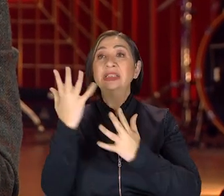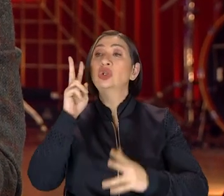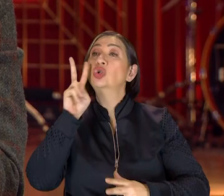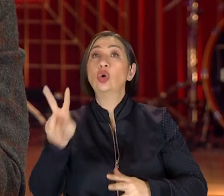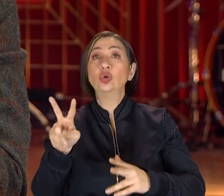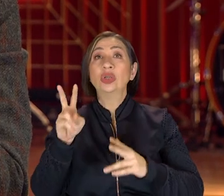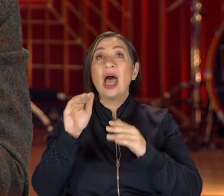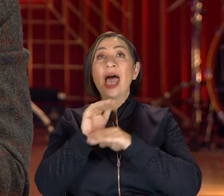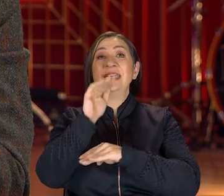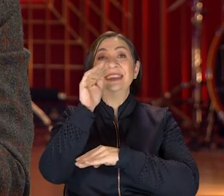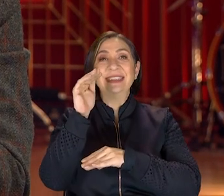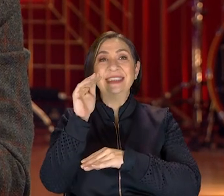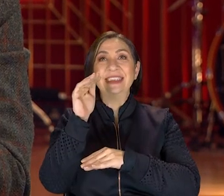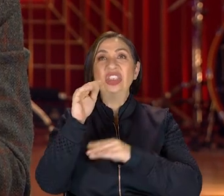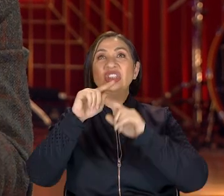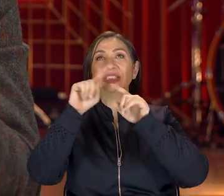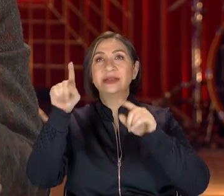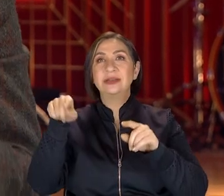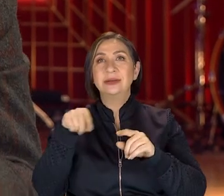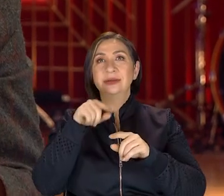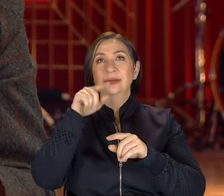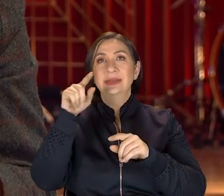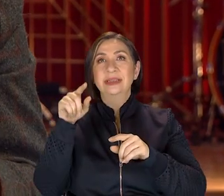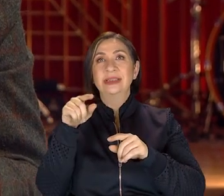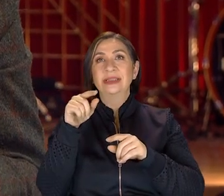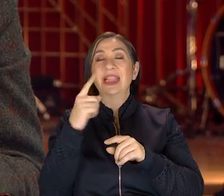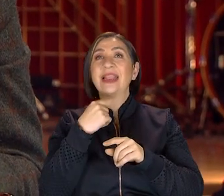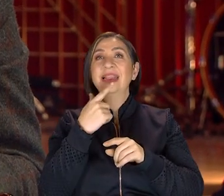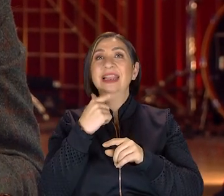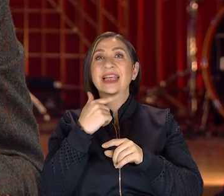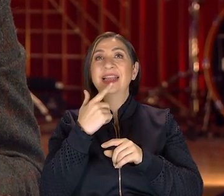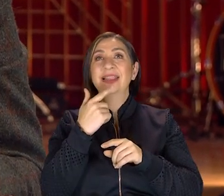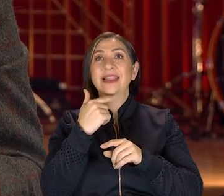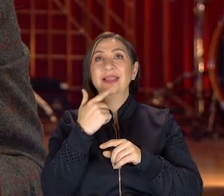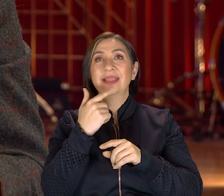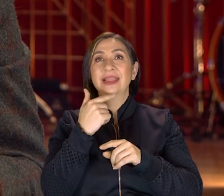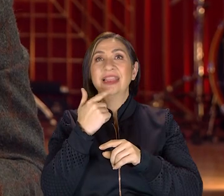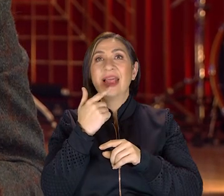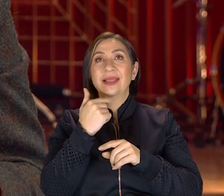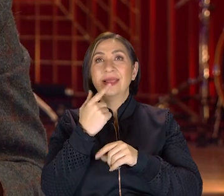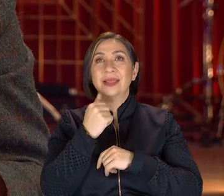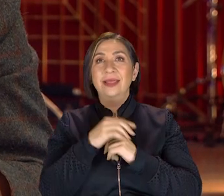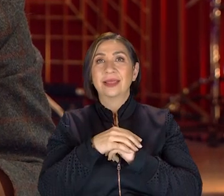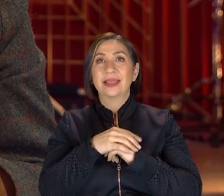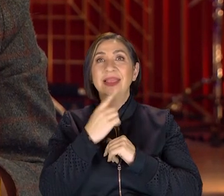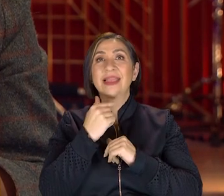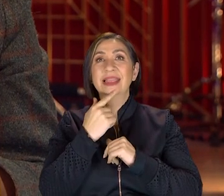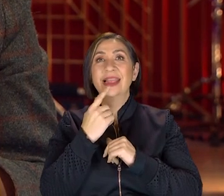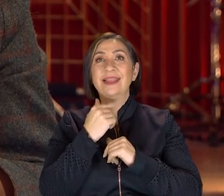nesini görüyoruz hayatın, bir şeyini alıyoruz. Bir şey yiyoruz da neyini alıyoruz? Söylesenize. Onun şeyini